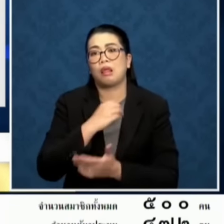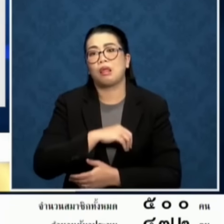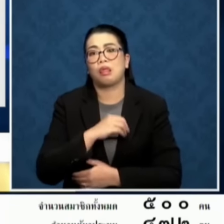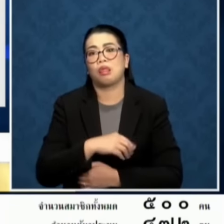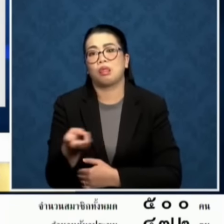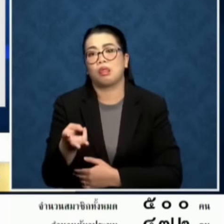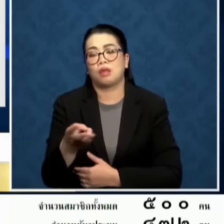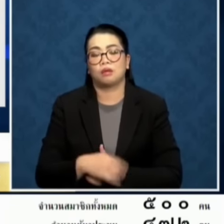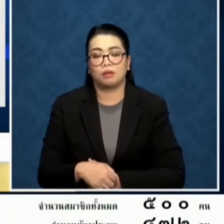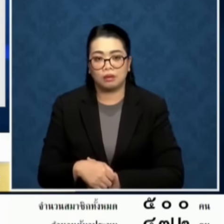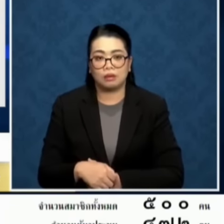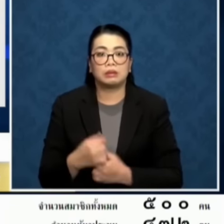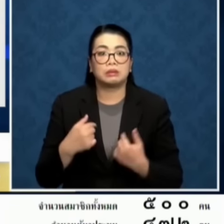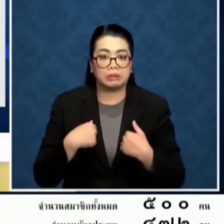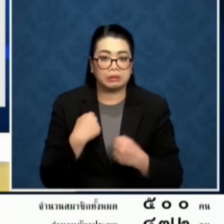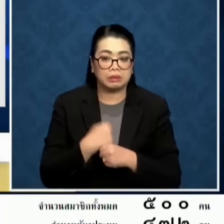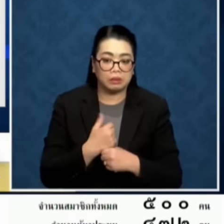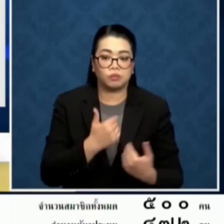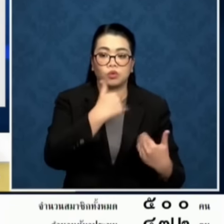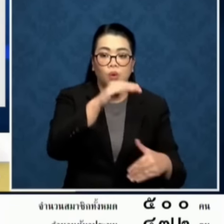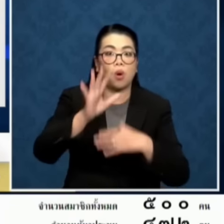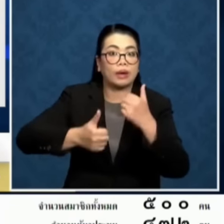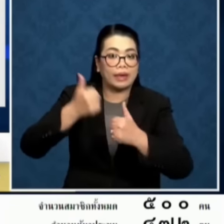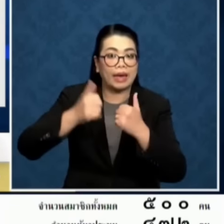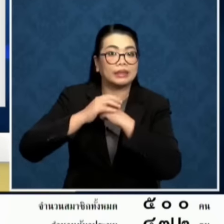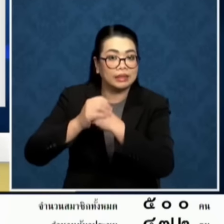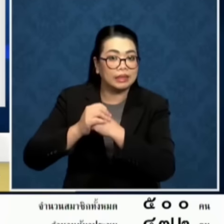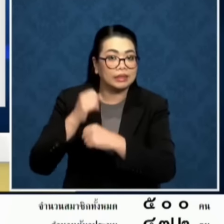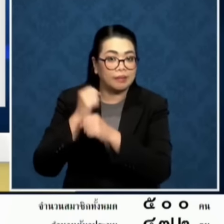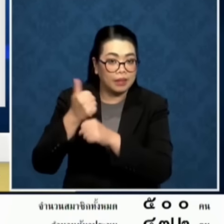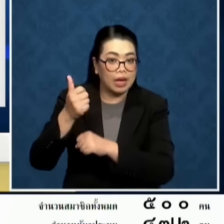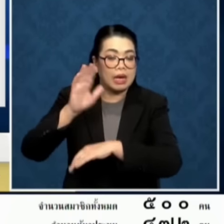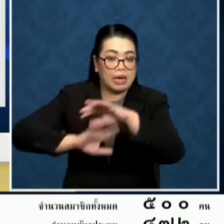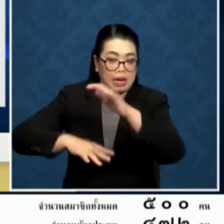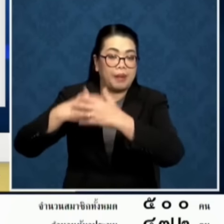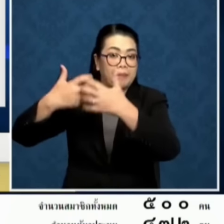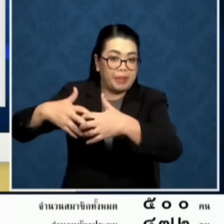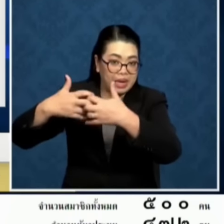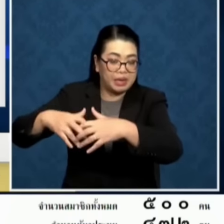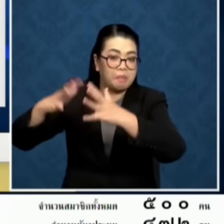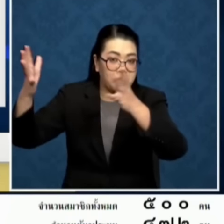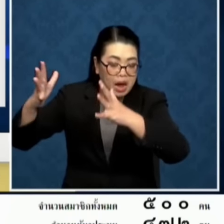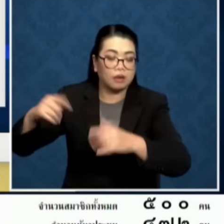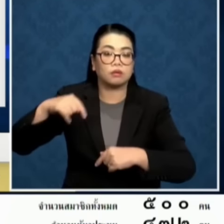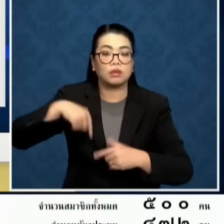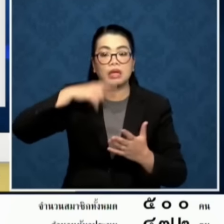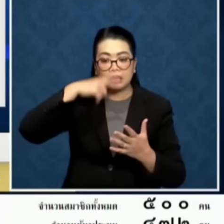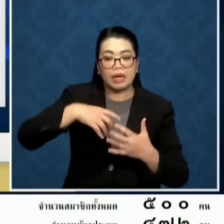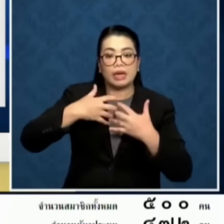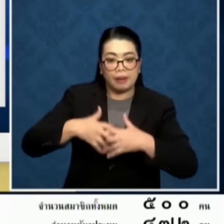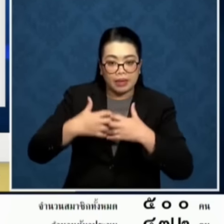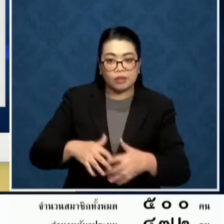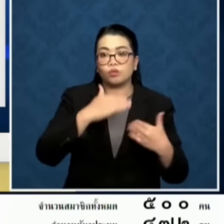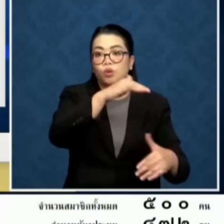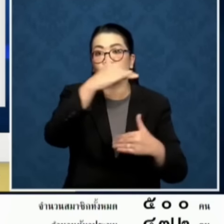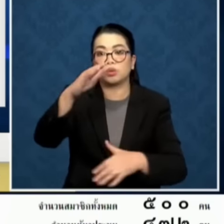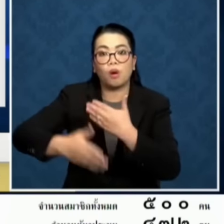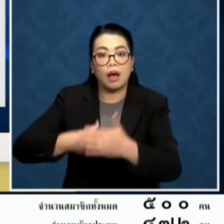ท่านนายกครับเราจะส่งออกแข่งกับเขาได้จริงๆใช่ไหมครับนี่คือคำถามที่อยากให้รัฐบาลต